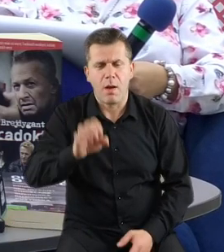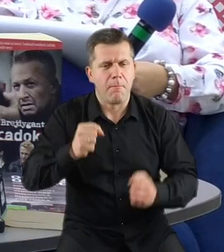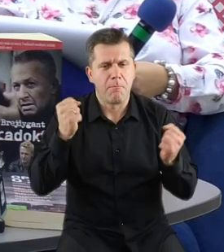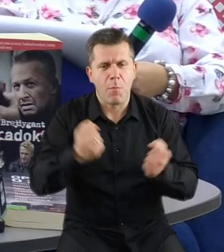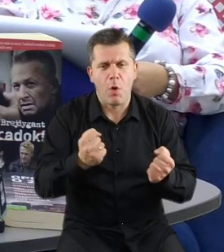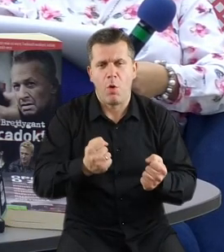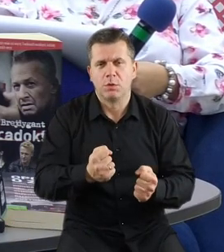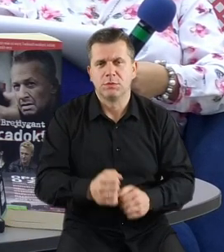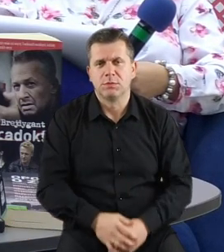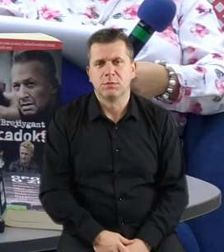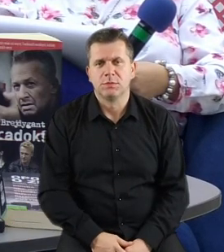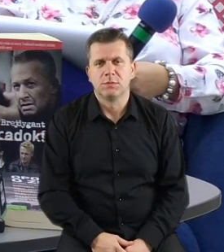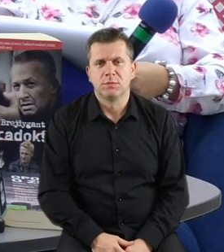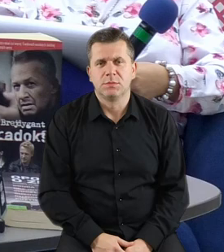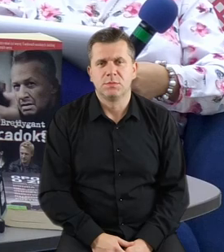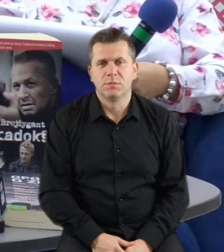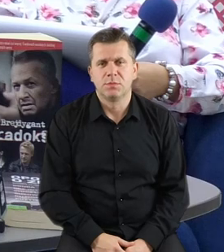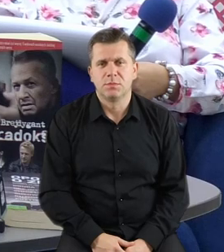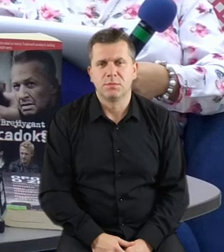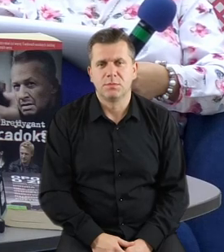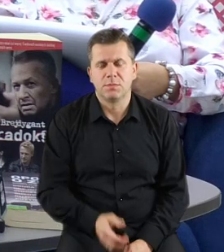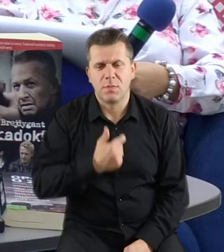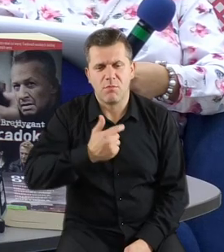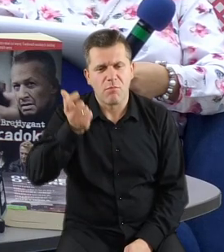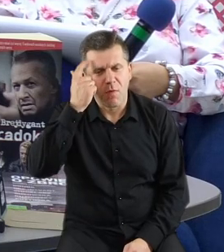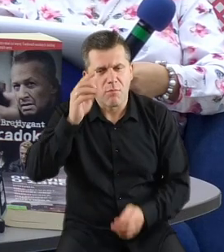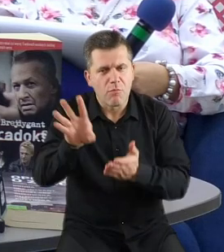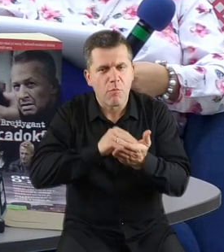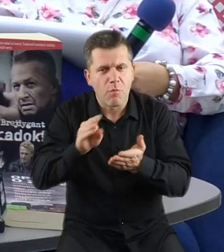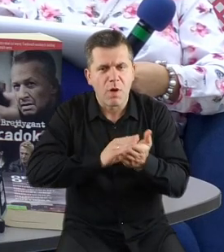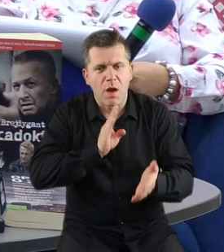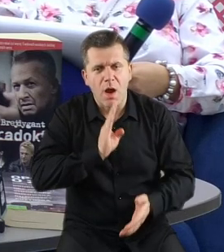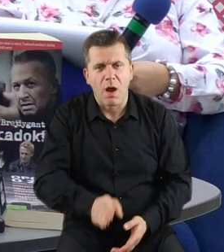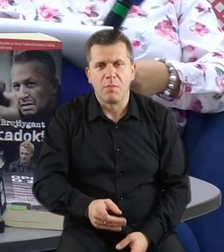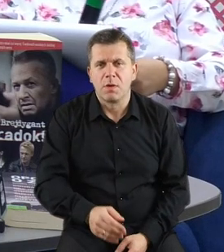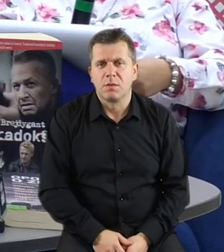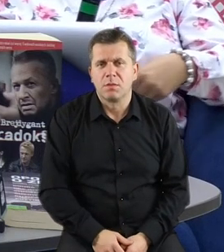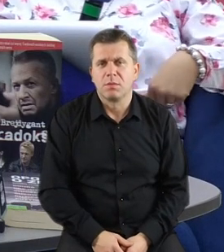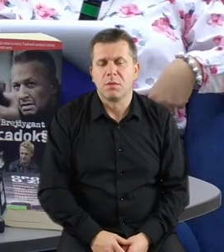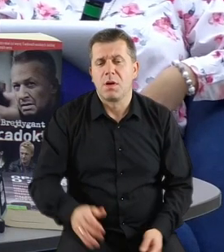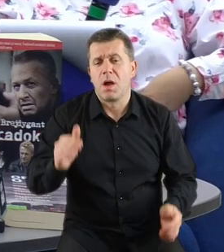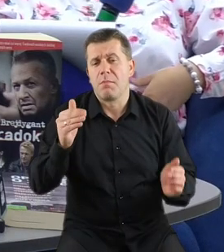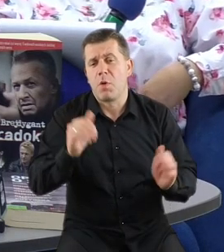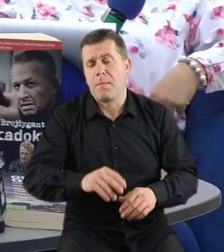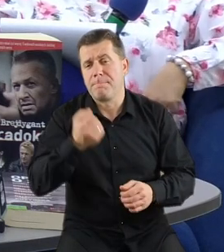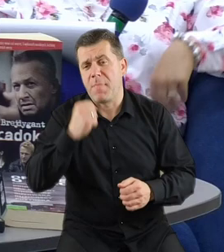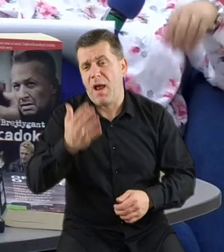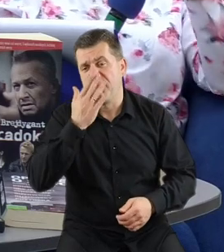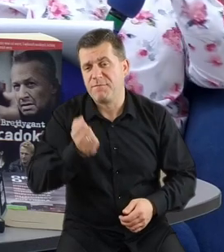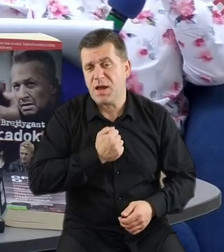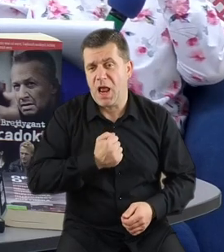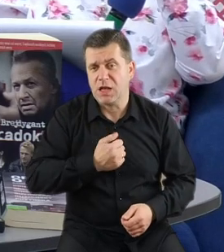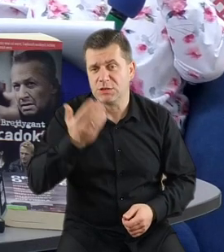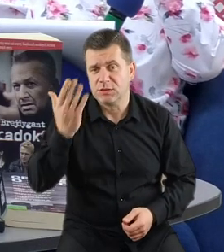mocniej po prostu nam jakoś wbijani w głowy. Więc rzeczywiście, a może są bardziej wyraziści,